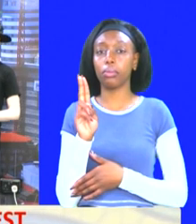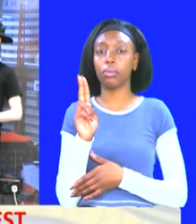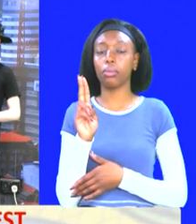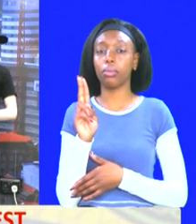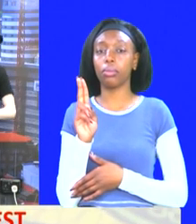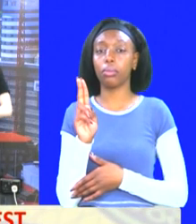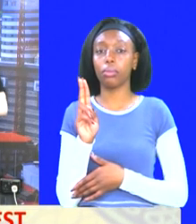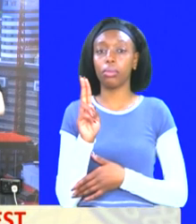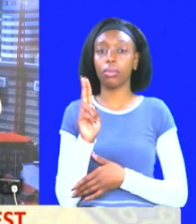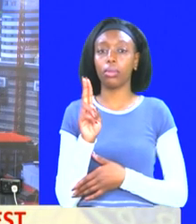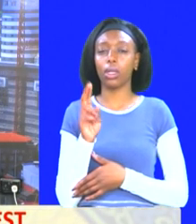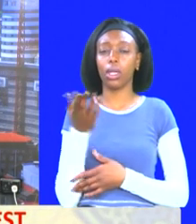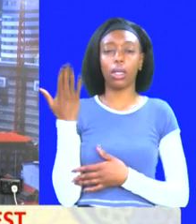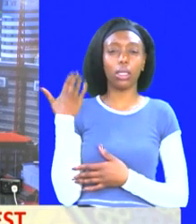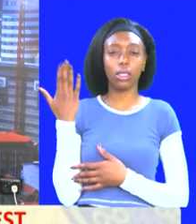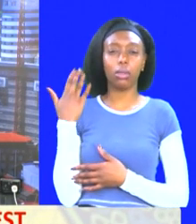ile wakati wa Mtiani?